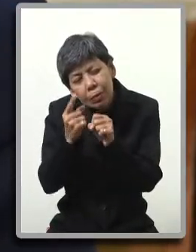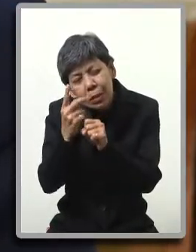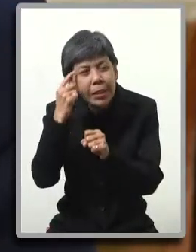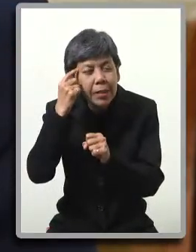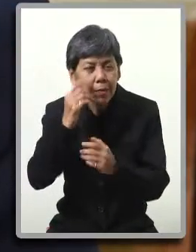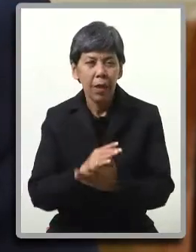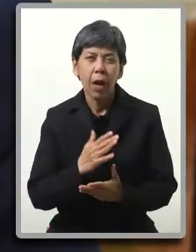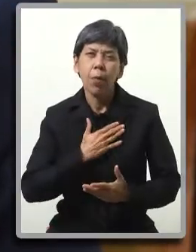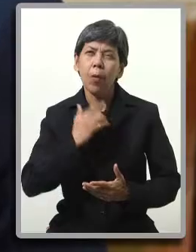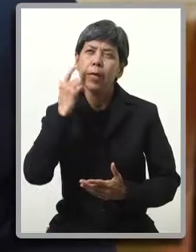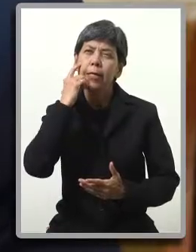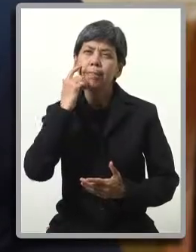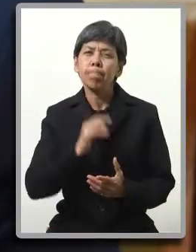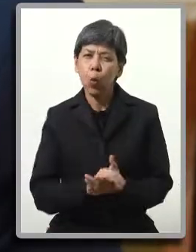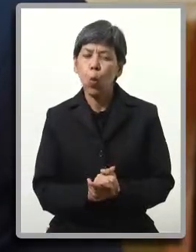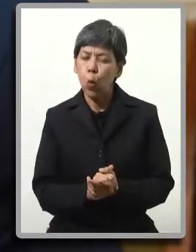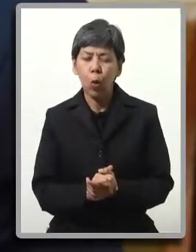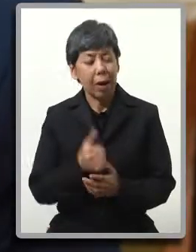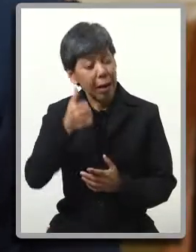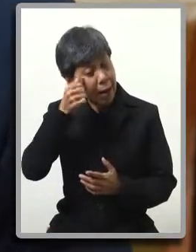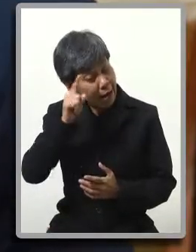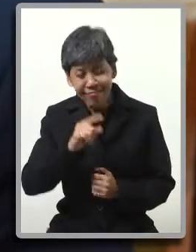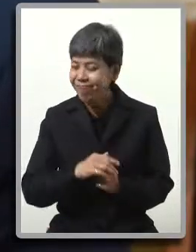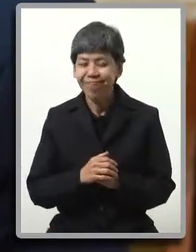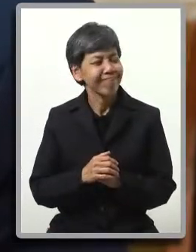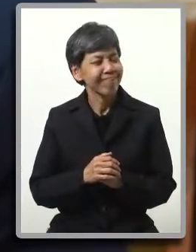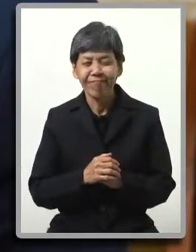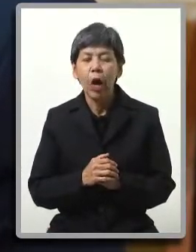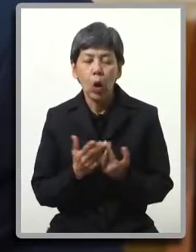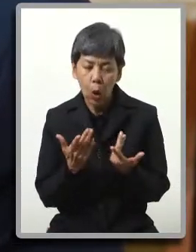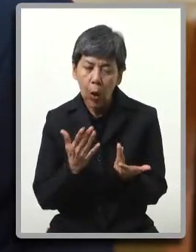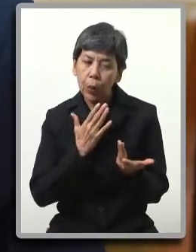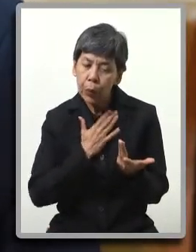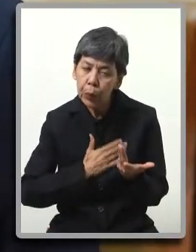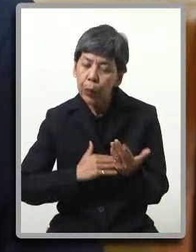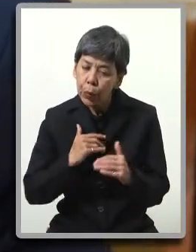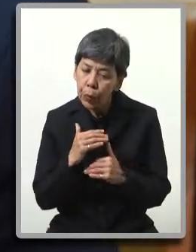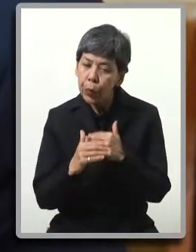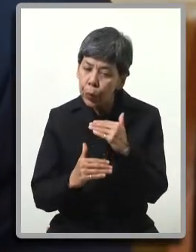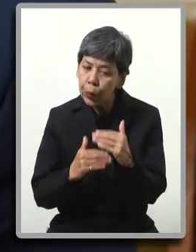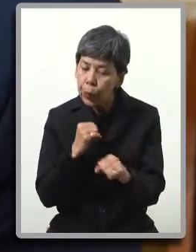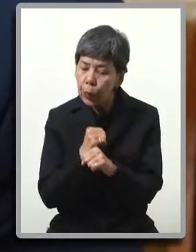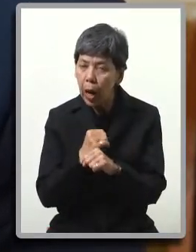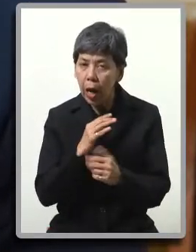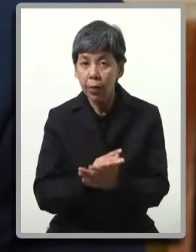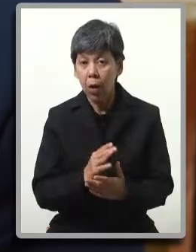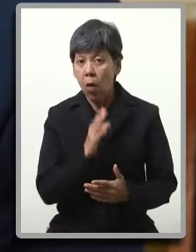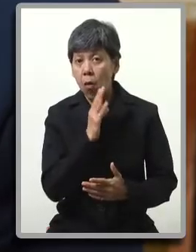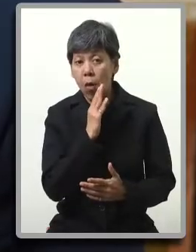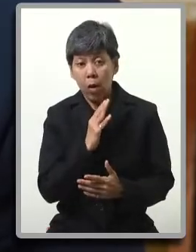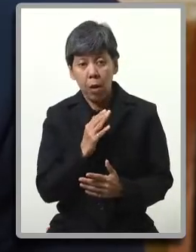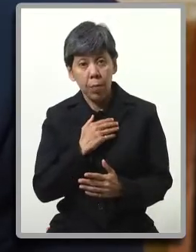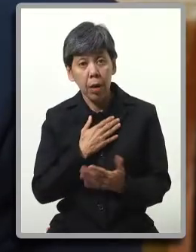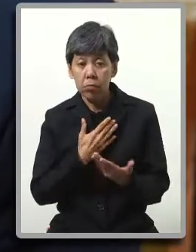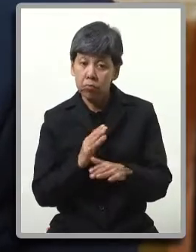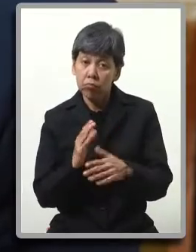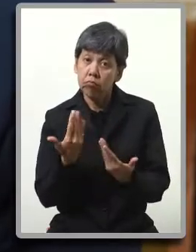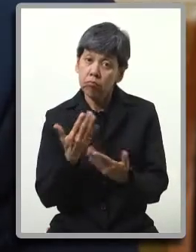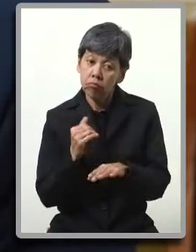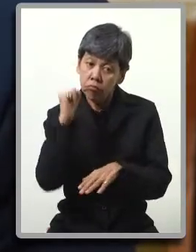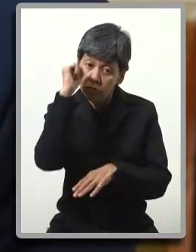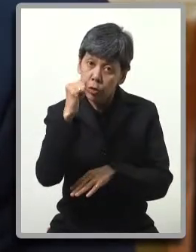าเรื่องนี้ไม่ใช่เรื่องวันเดียวและไม่ใช่เรื่องง่าย ๆแ ต่ผมคิดว่าอย่างนี้เมื่อไหร่เรามีขนส่งมวลชน